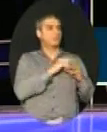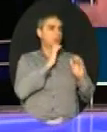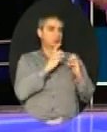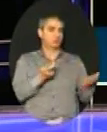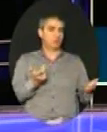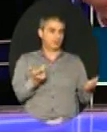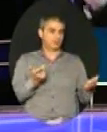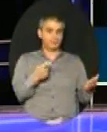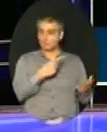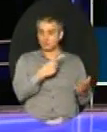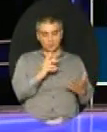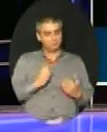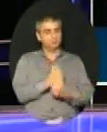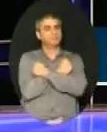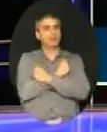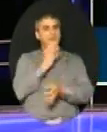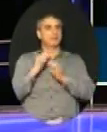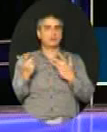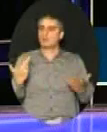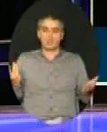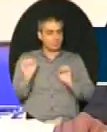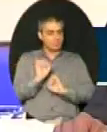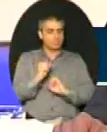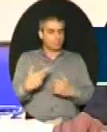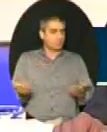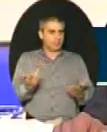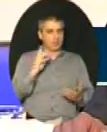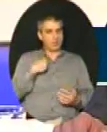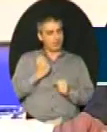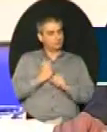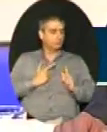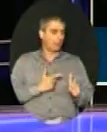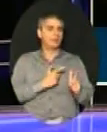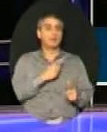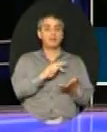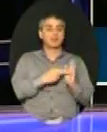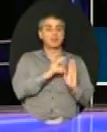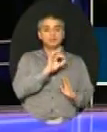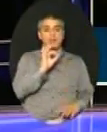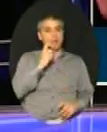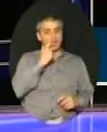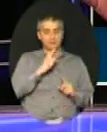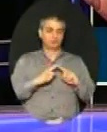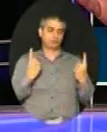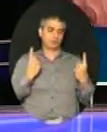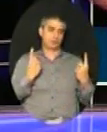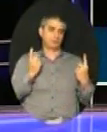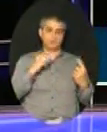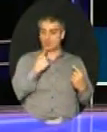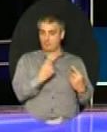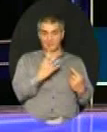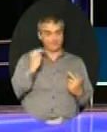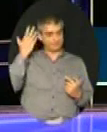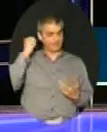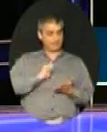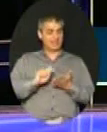נשיא בכלא. אבל הוא מחבק את הפרקליטות. אין לו מאחוריו מישהו שיכול לצאת איתו למלחמה. הטקטיקה של אריה דרי שונה לחלוטין. גם צריך לומר, אם